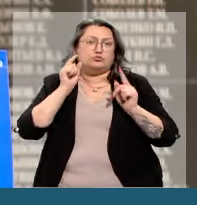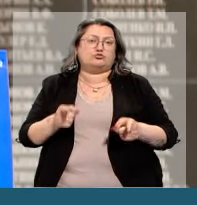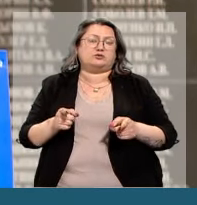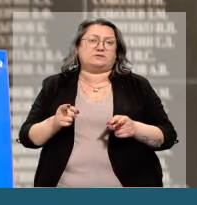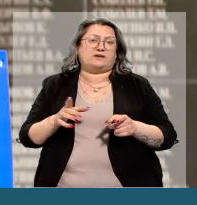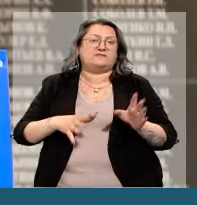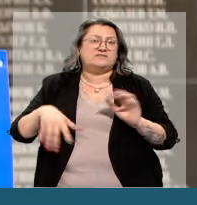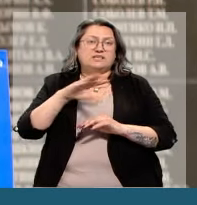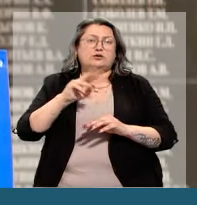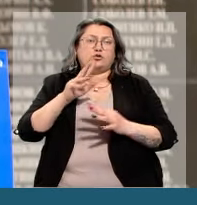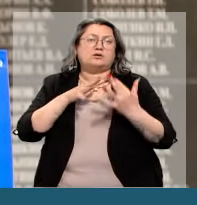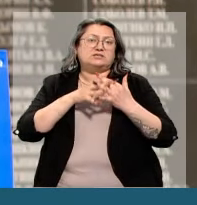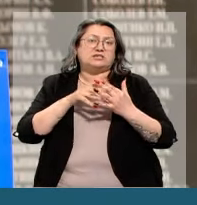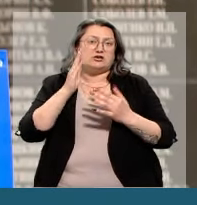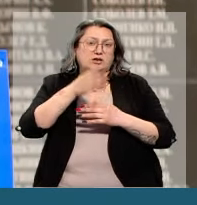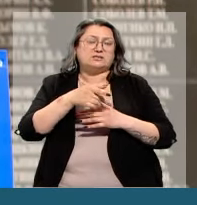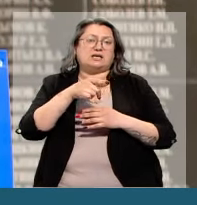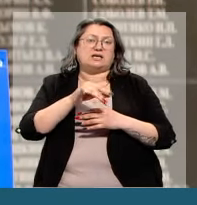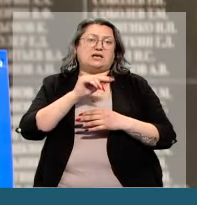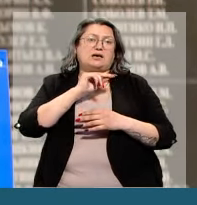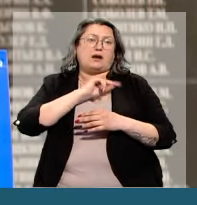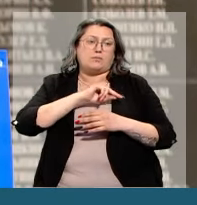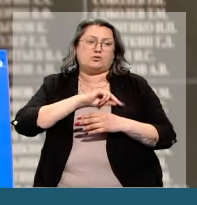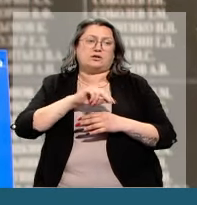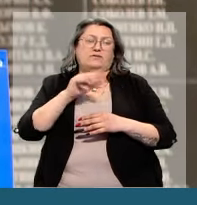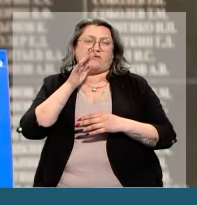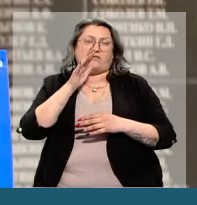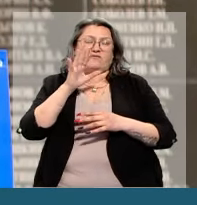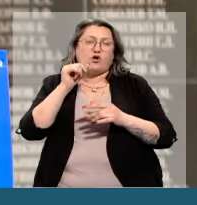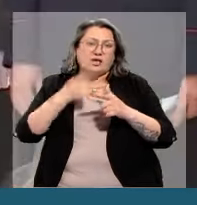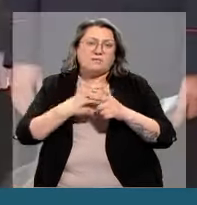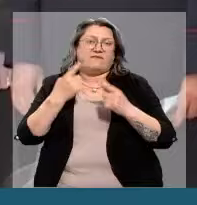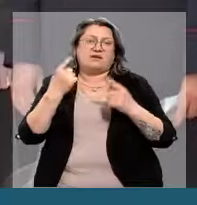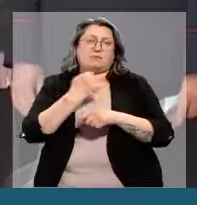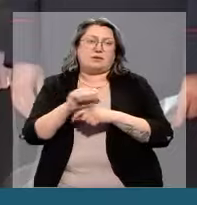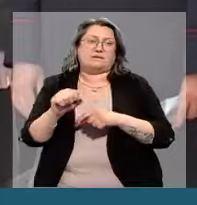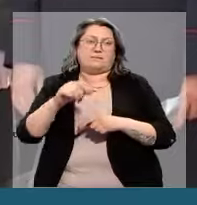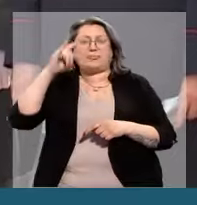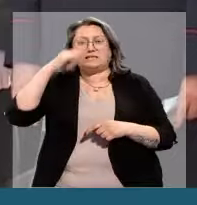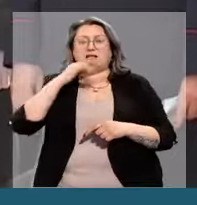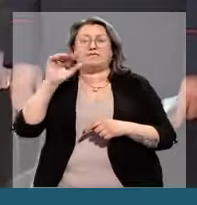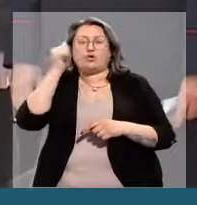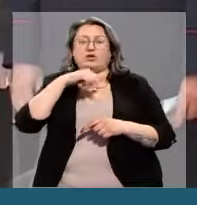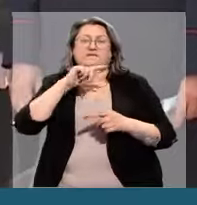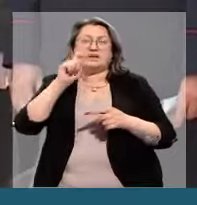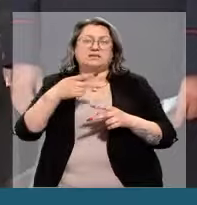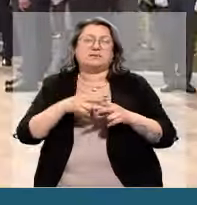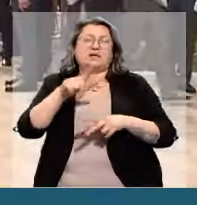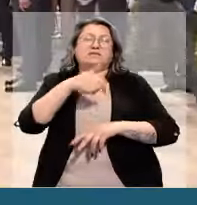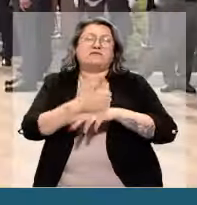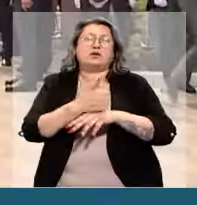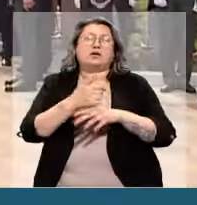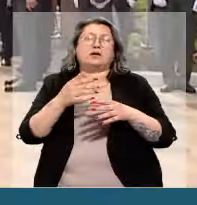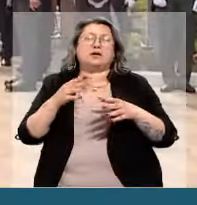всех, кто сражался и работал во имя Великой Победы. Казахстан в годы войны стал одним из